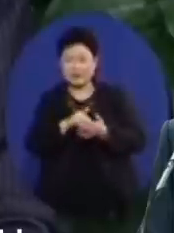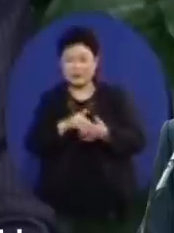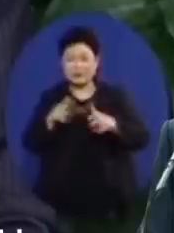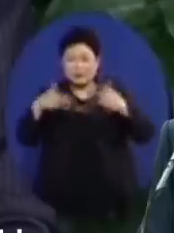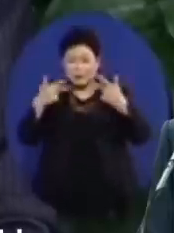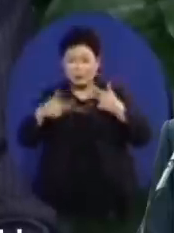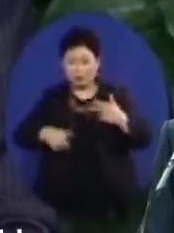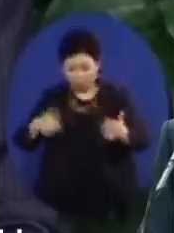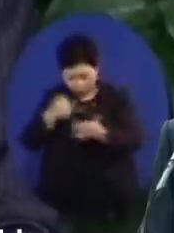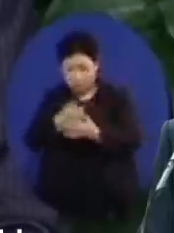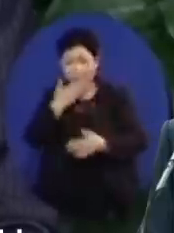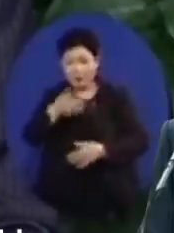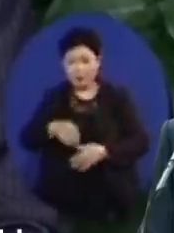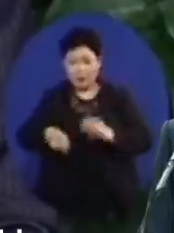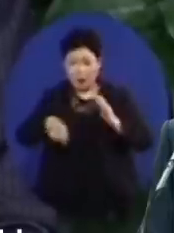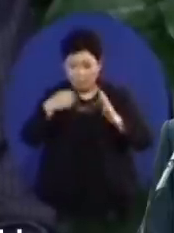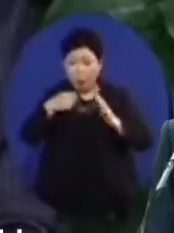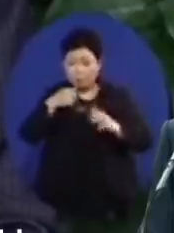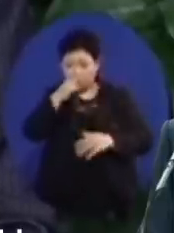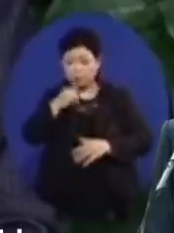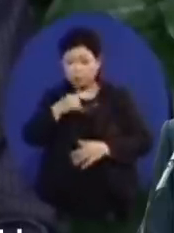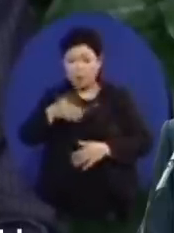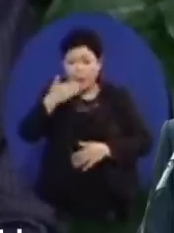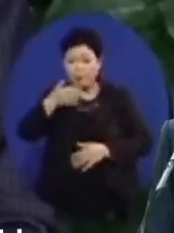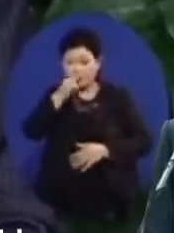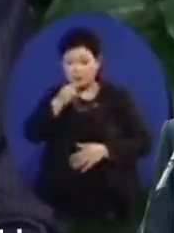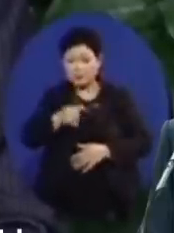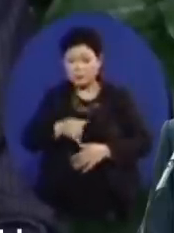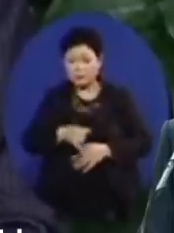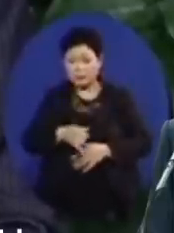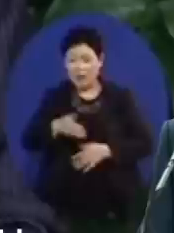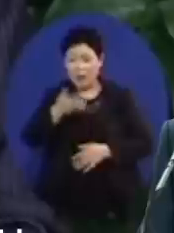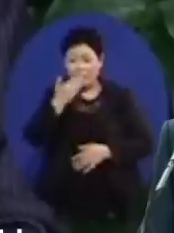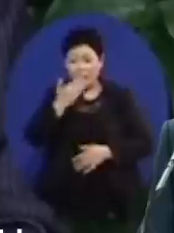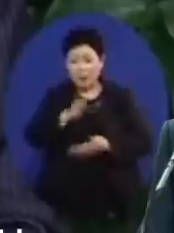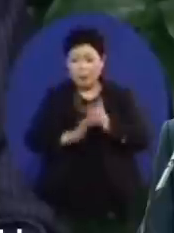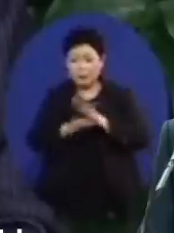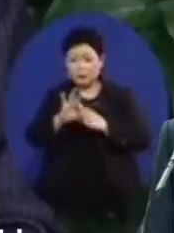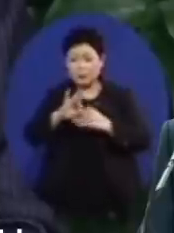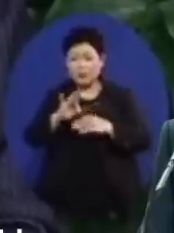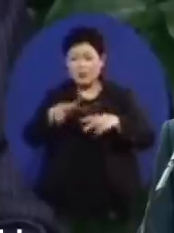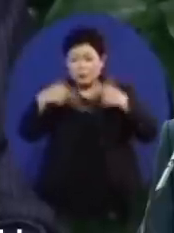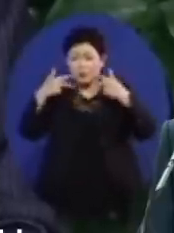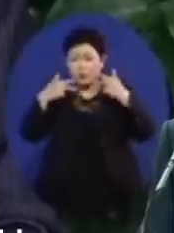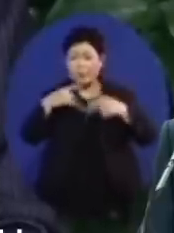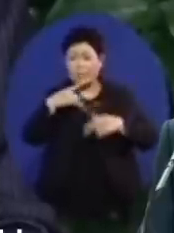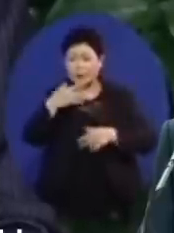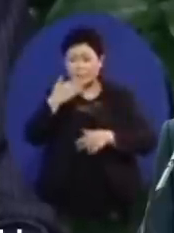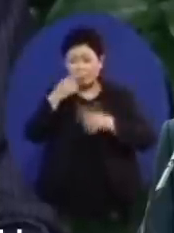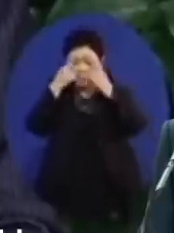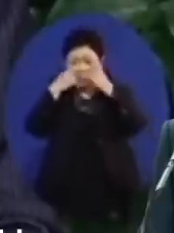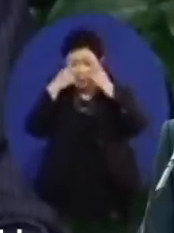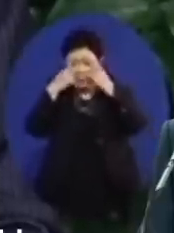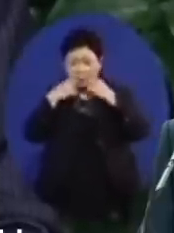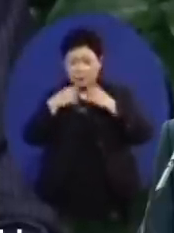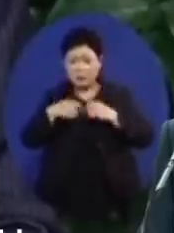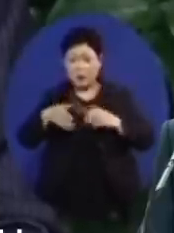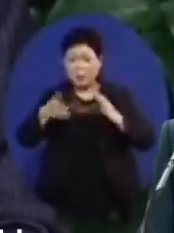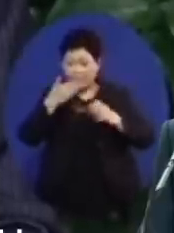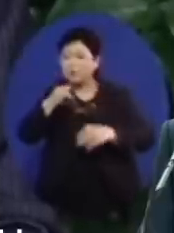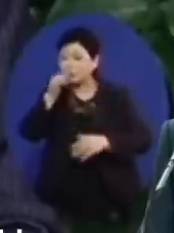내가 결정하는 겁니다. 밥이 있었어요. 밥 없는데 우동만 먹었으면 눈물을 흘릴 건데 눈물을 흘릴 수도 없는 것은 밥이